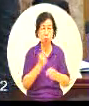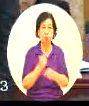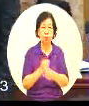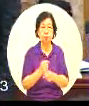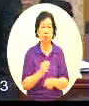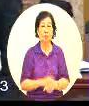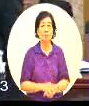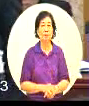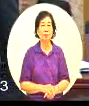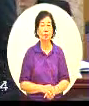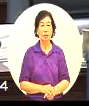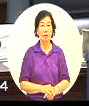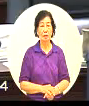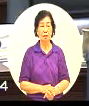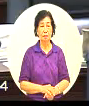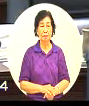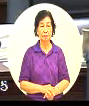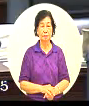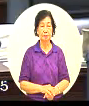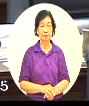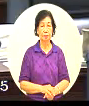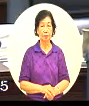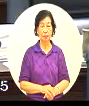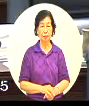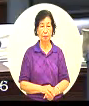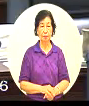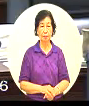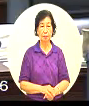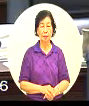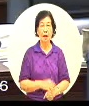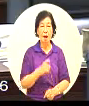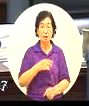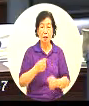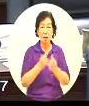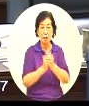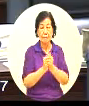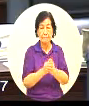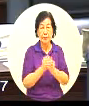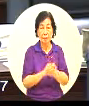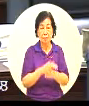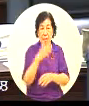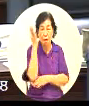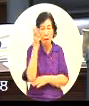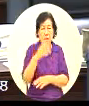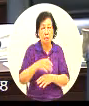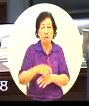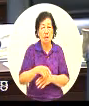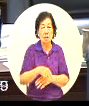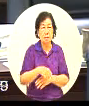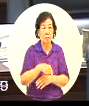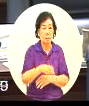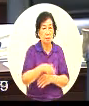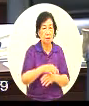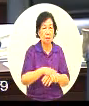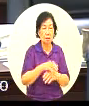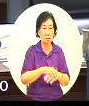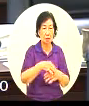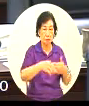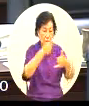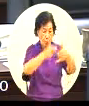因为啊，达到因咧被拜托我讲拜托持有者当迄落啦，个案处理啊，因咧记